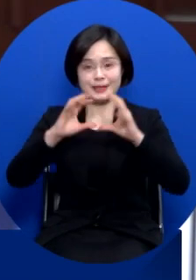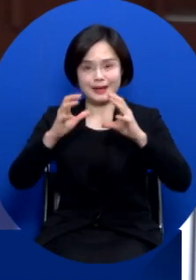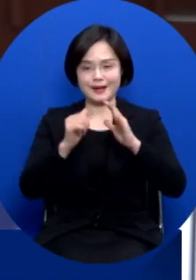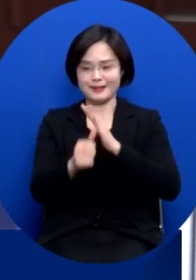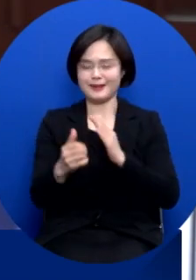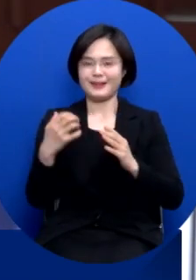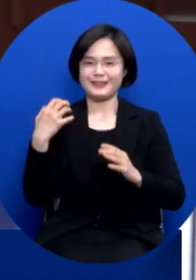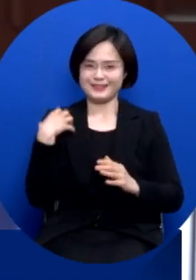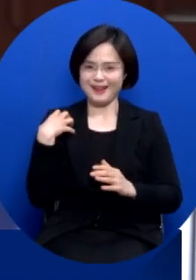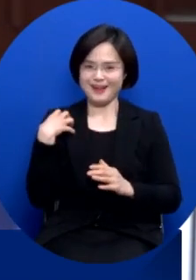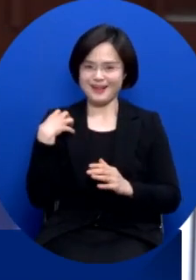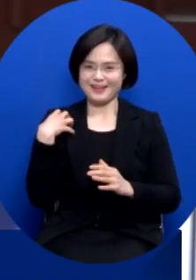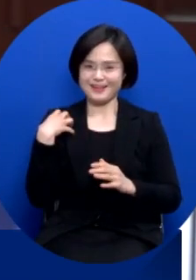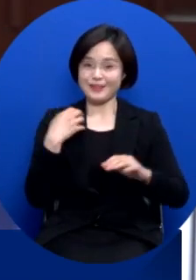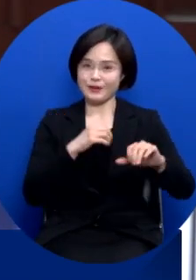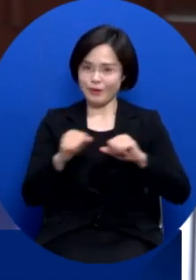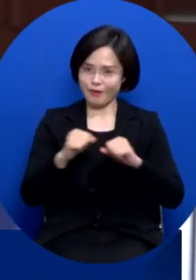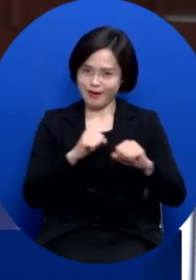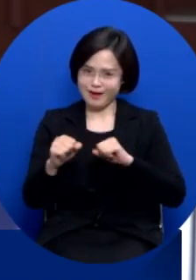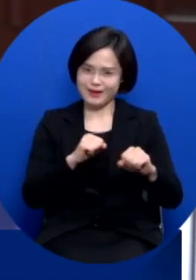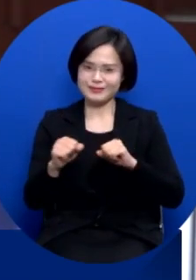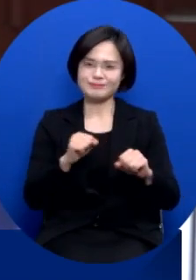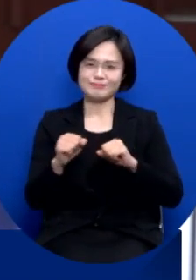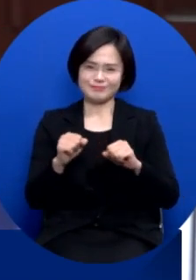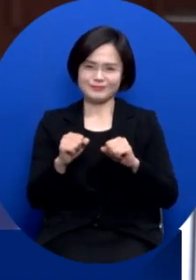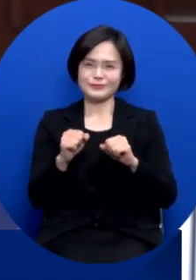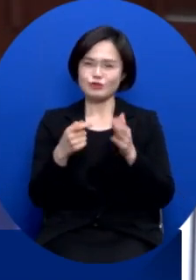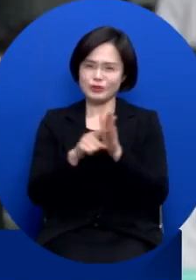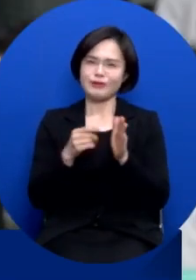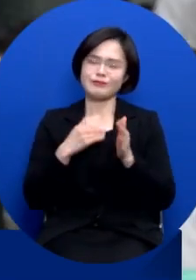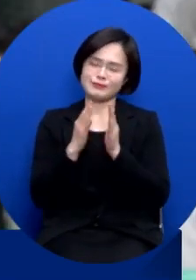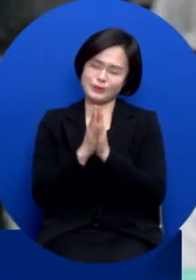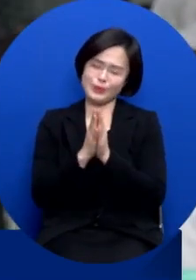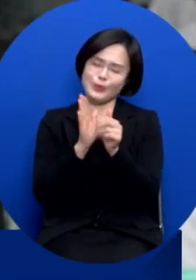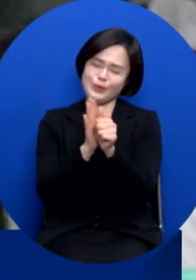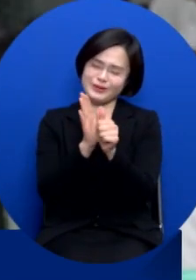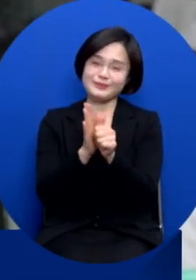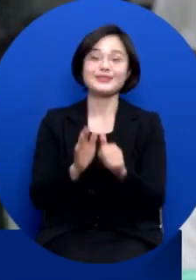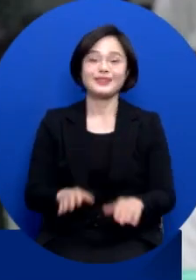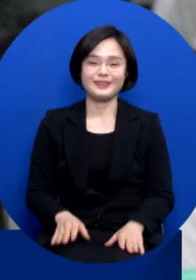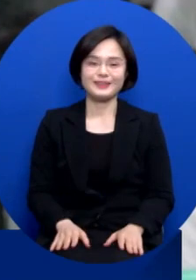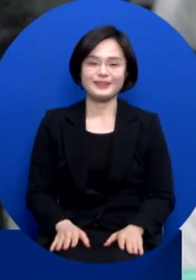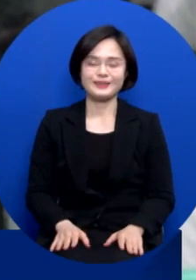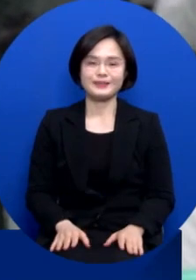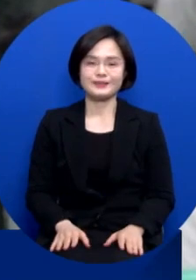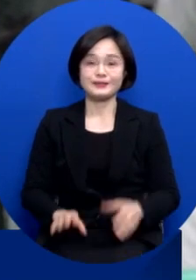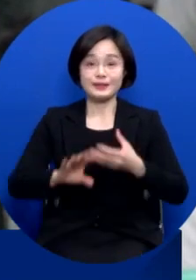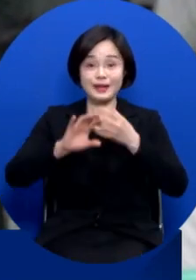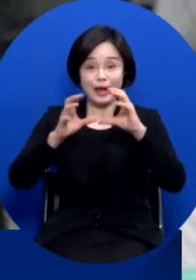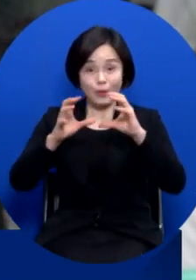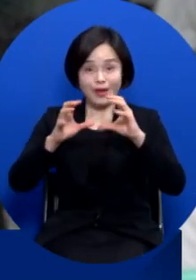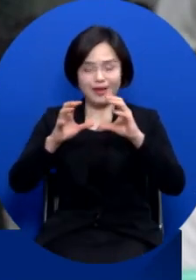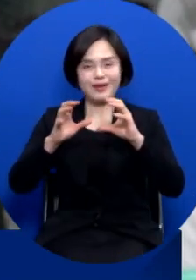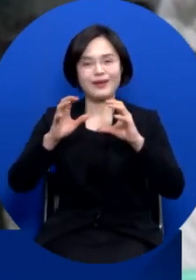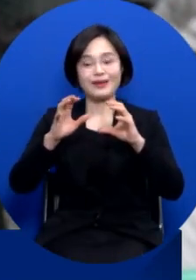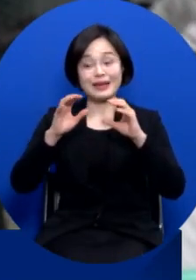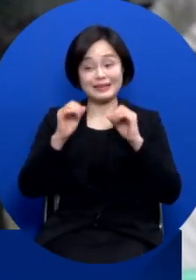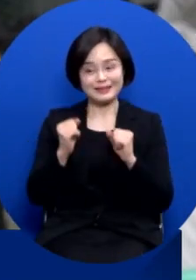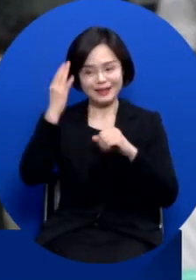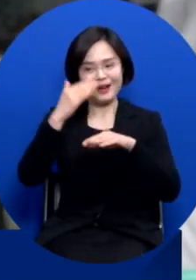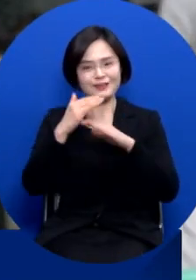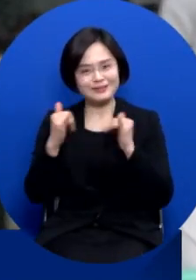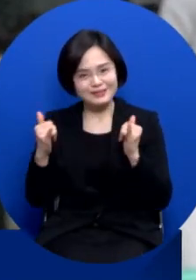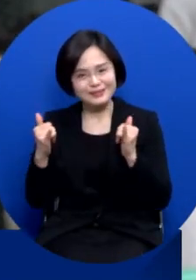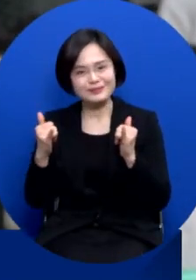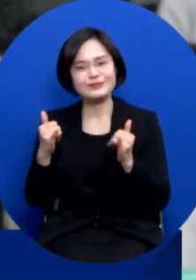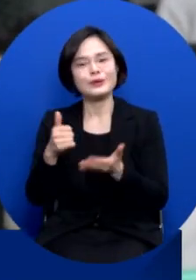대사로서 큰 역할을 하시기를 기도합니다. 해외 현지인들을 존중하면서 해외 선교를 안전하게